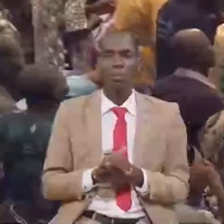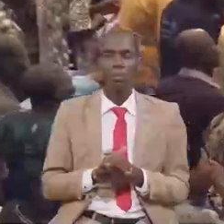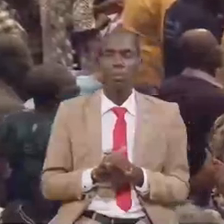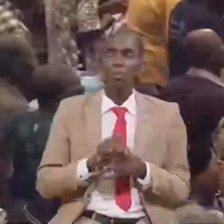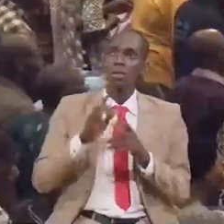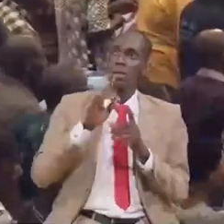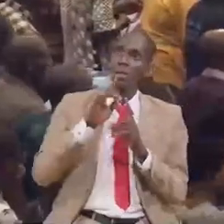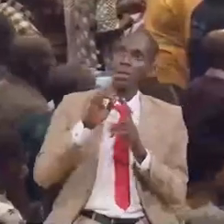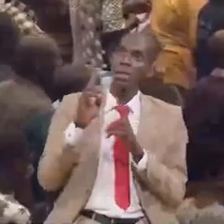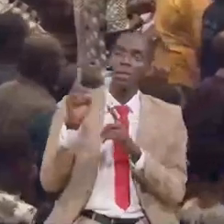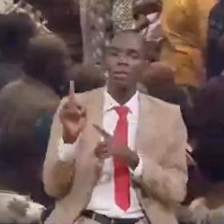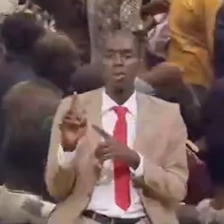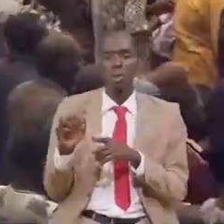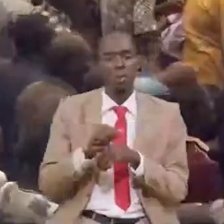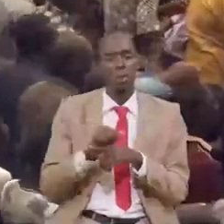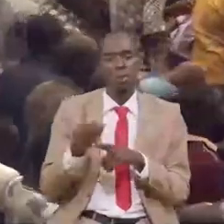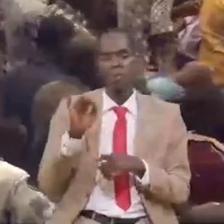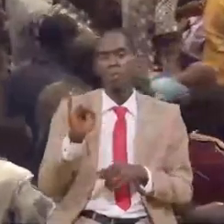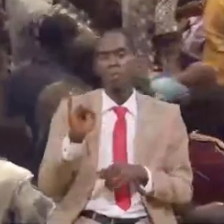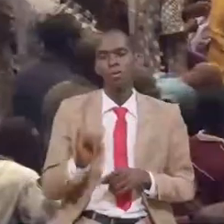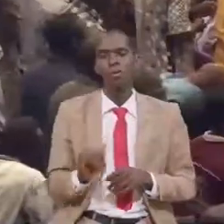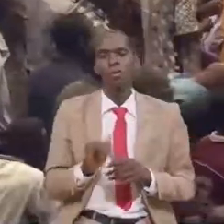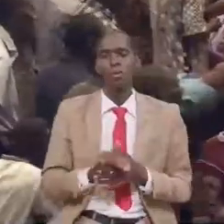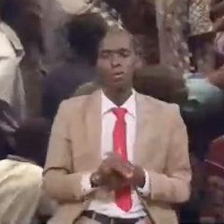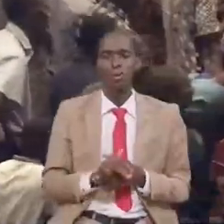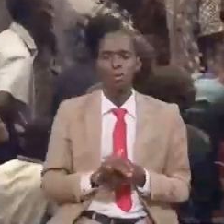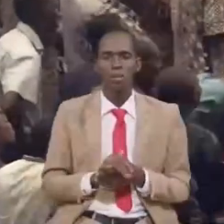Répondez pratiquement.